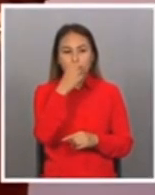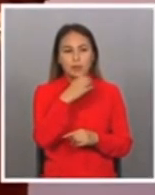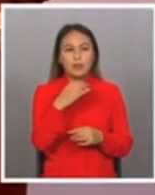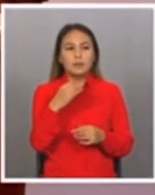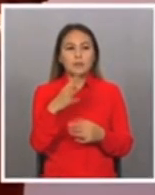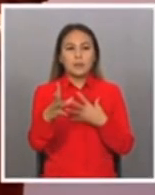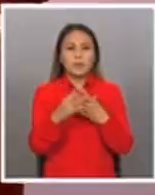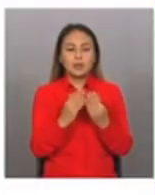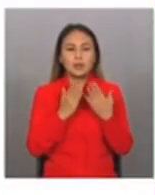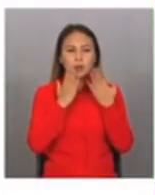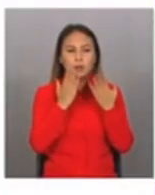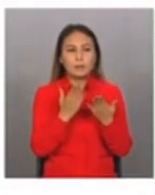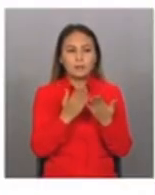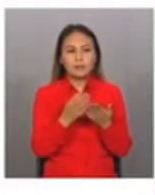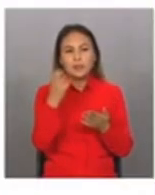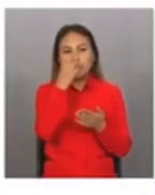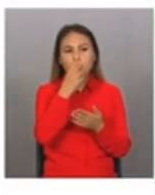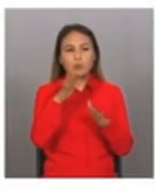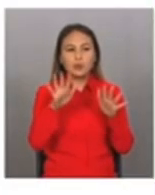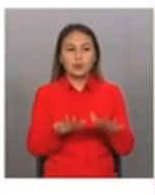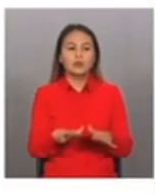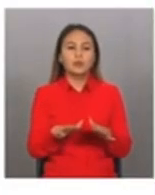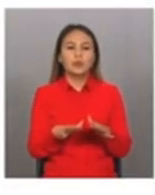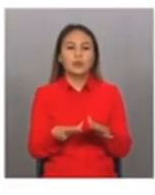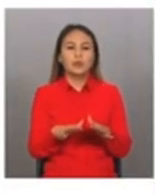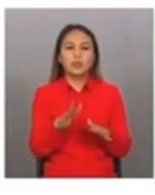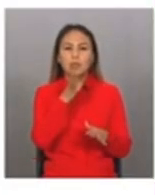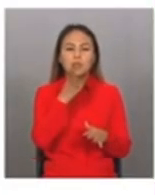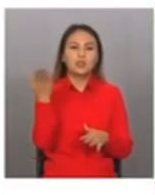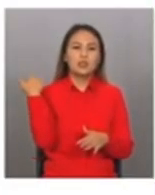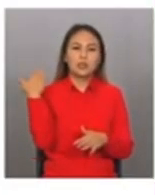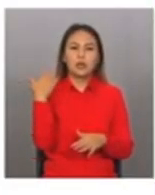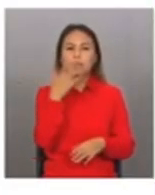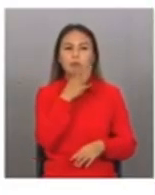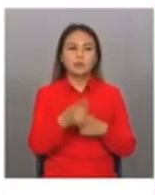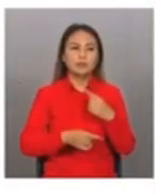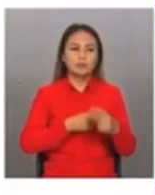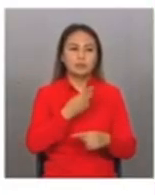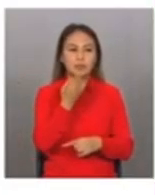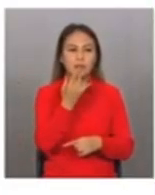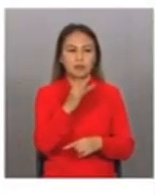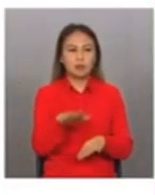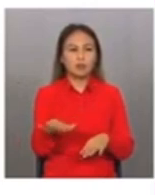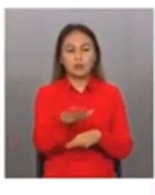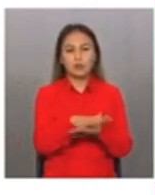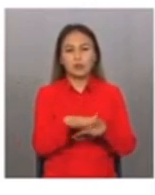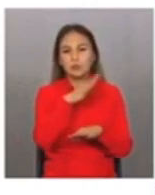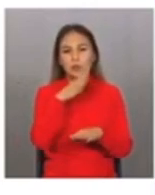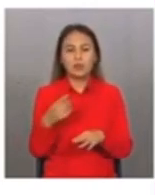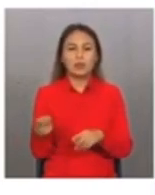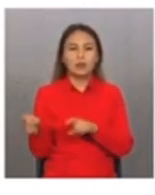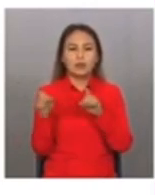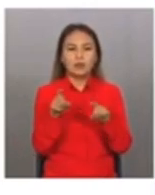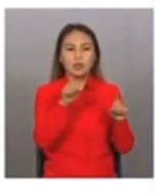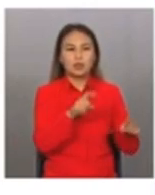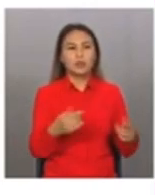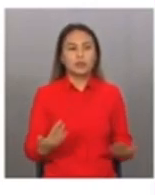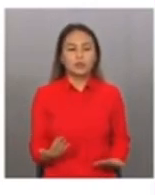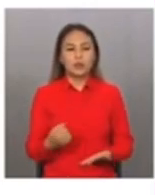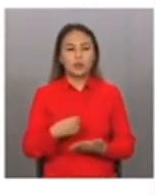бірге оқиық. Цирк – өнердің ертеден келе жатқан түрі. Цирктің көшпелі